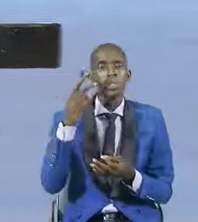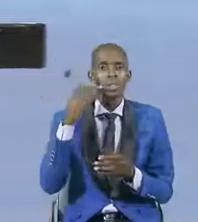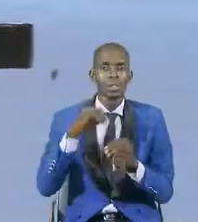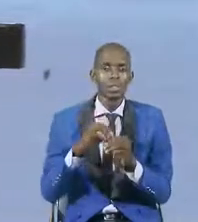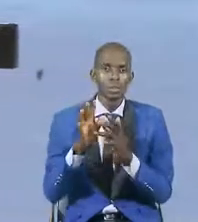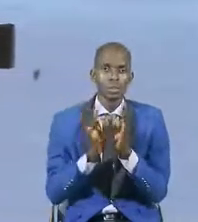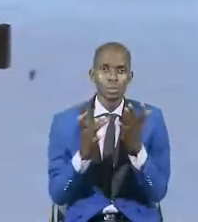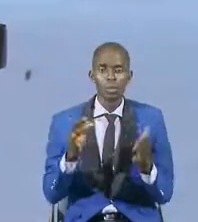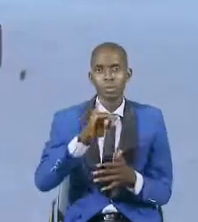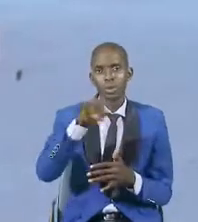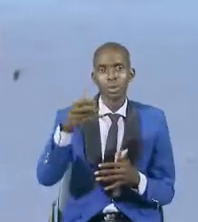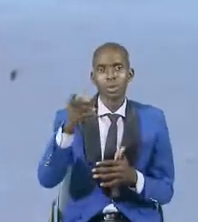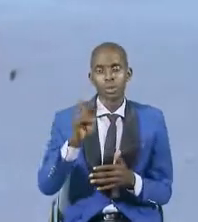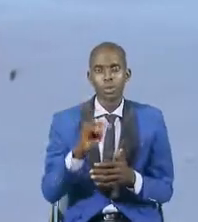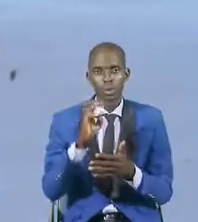Voyons